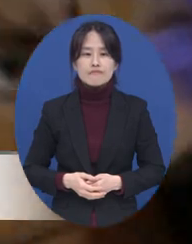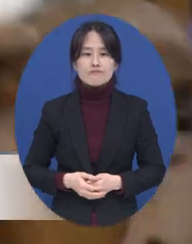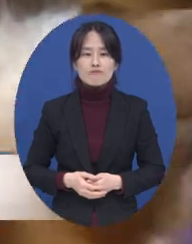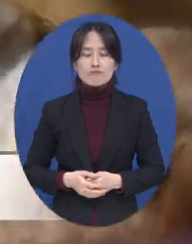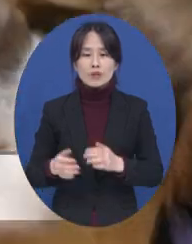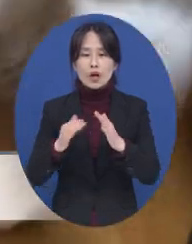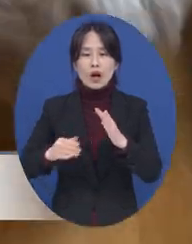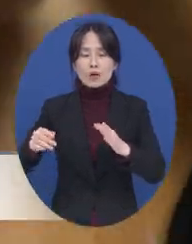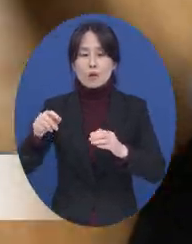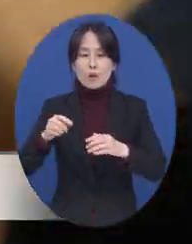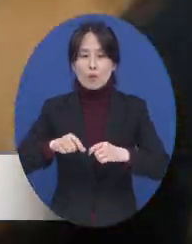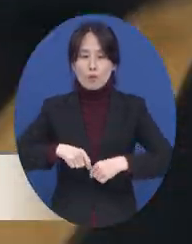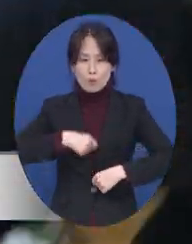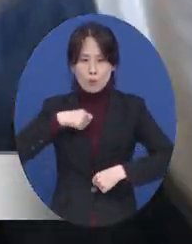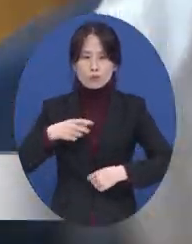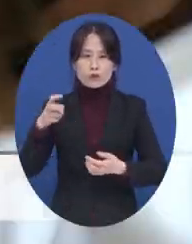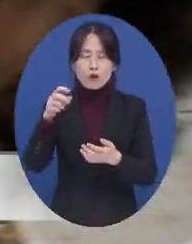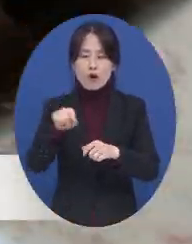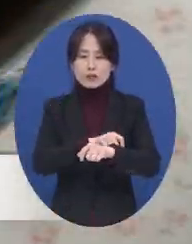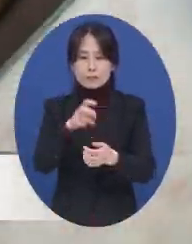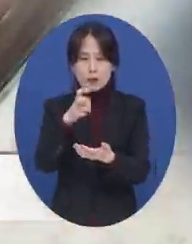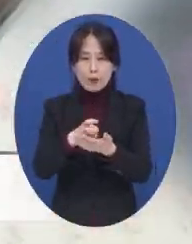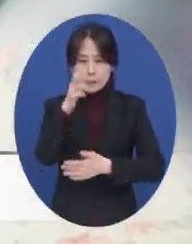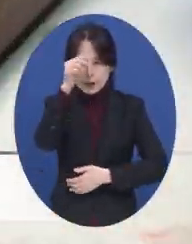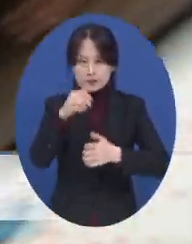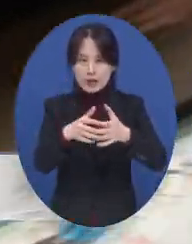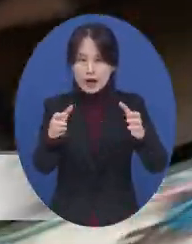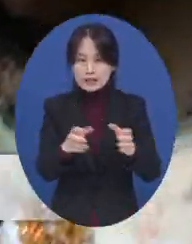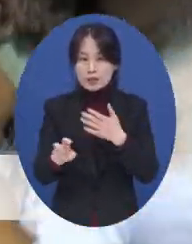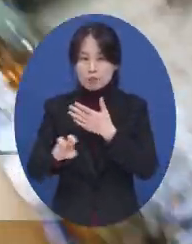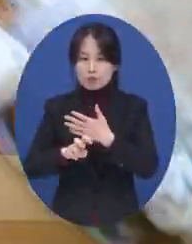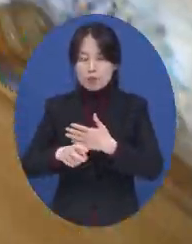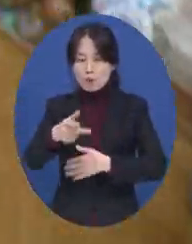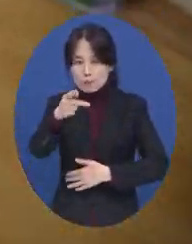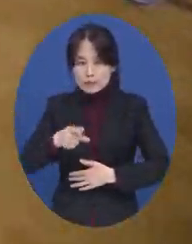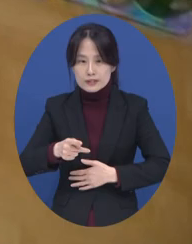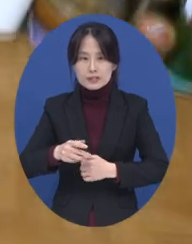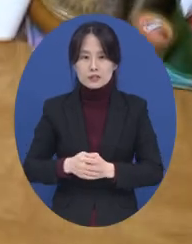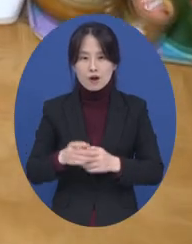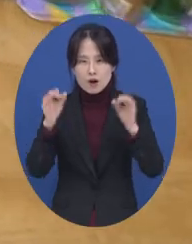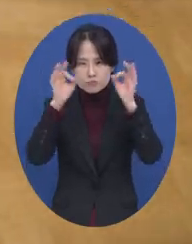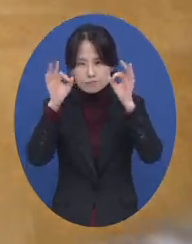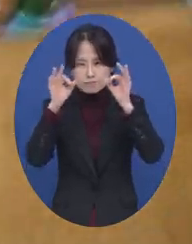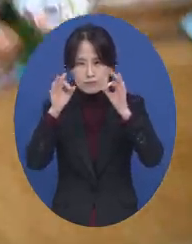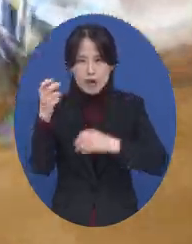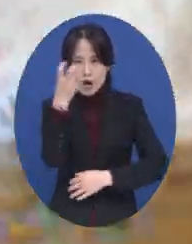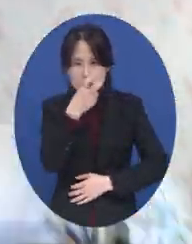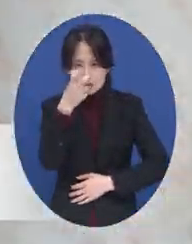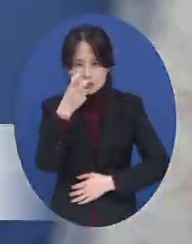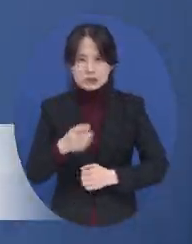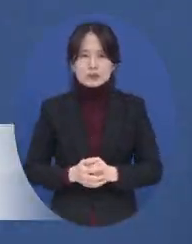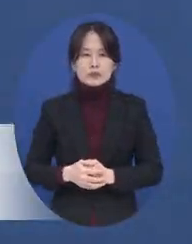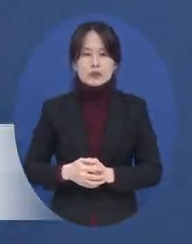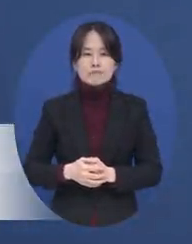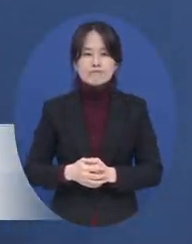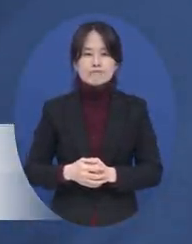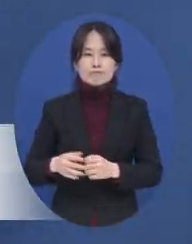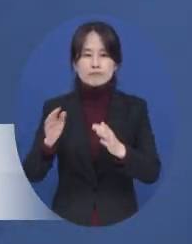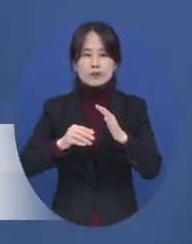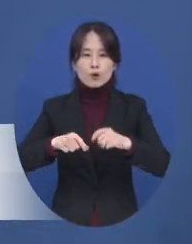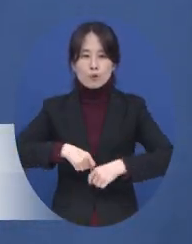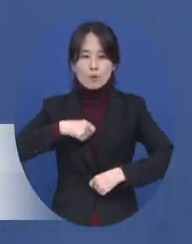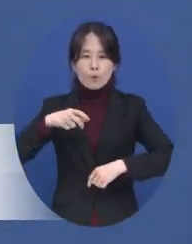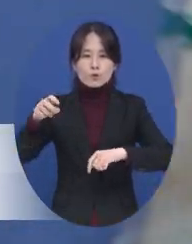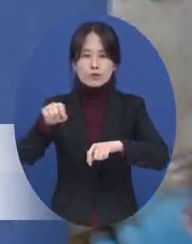전기도 공정 특별사법경찰 단 수사관의 불법 대부업자 를 대상으로 현장 수사를 진행합니다 개인기도 옹정 특별